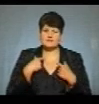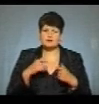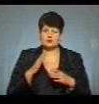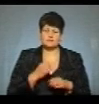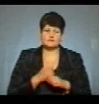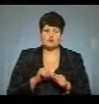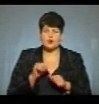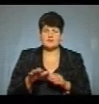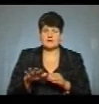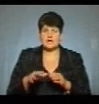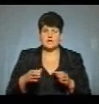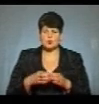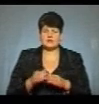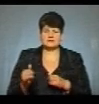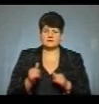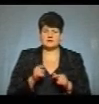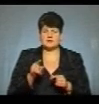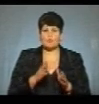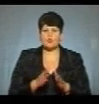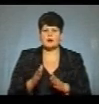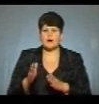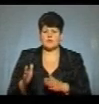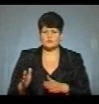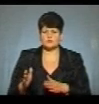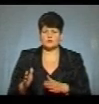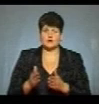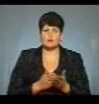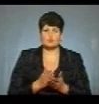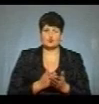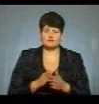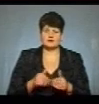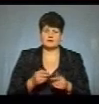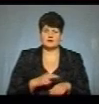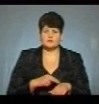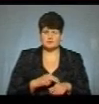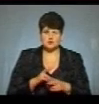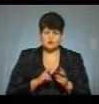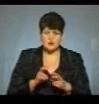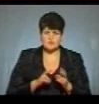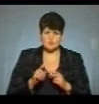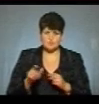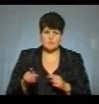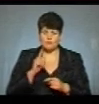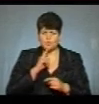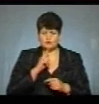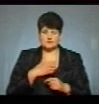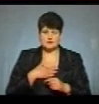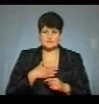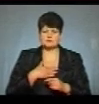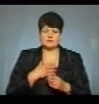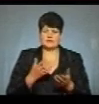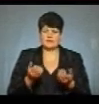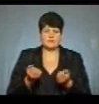окремій територіальній громаді і забезпечувати там порядок, відповідні послуги. Ну, тобто ви зараз шукаєте цих людей, є набір? Поки що в нас набір ще не